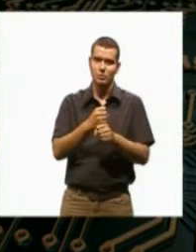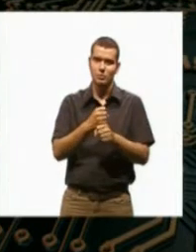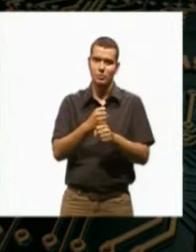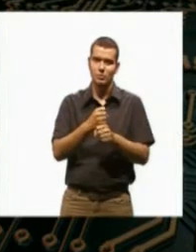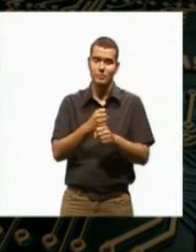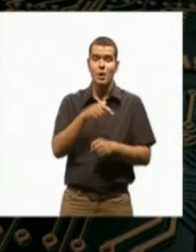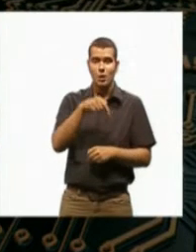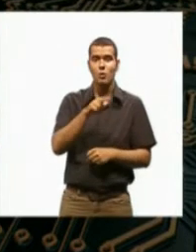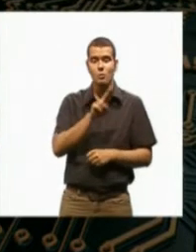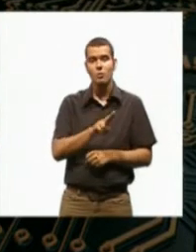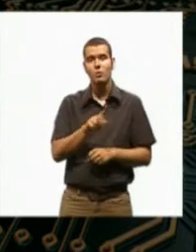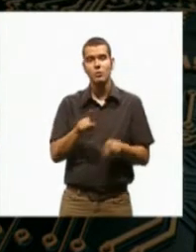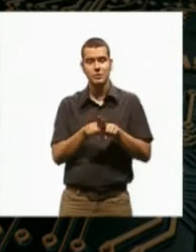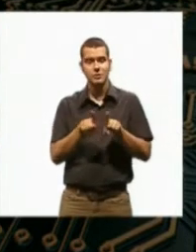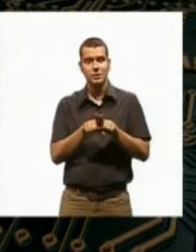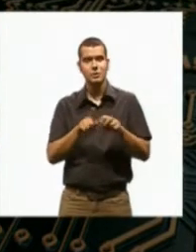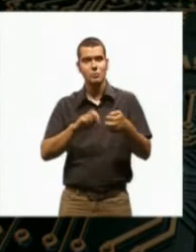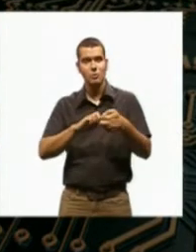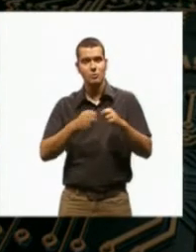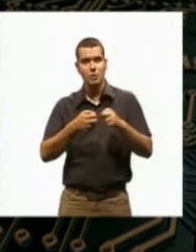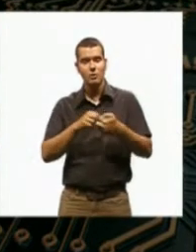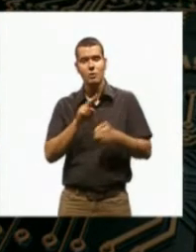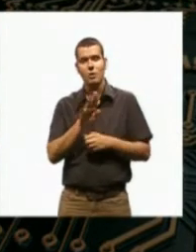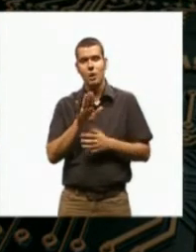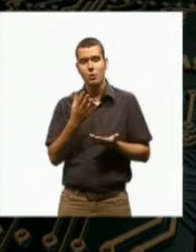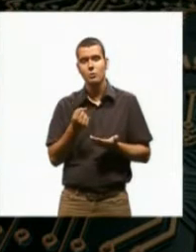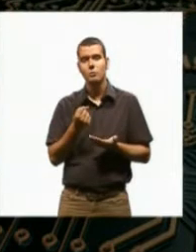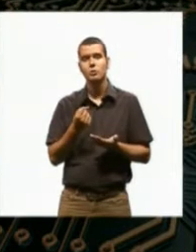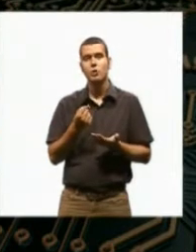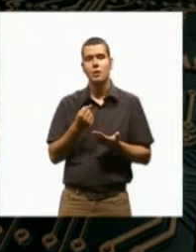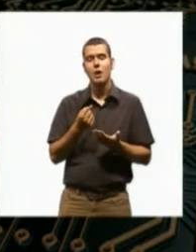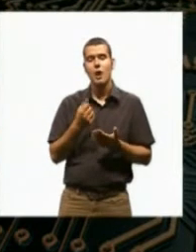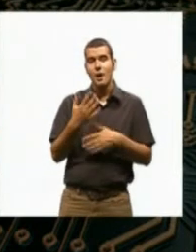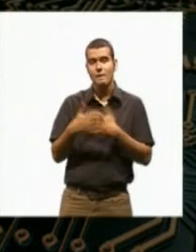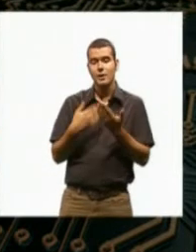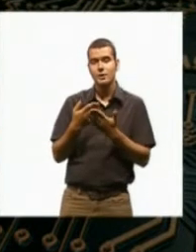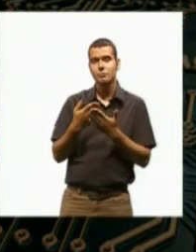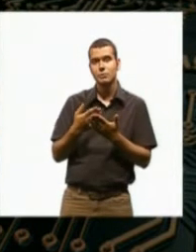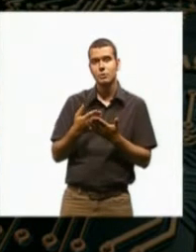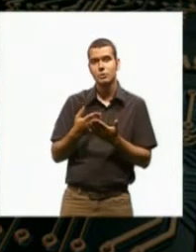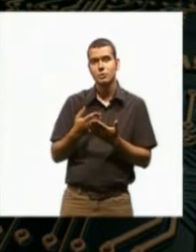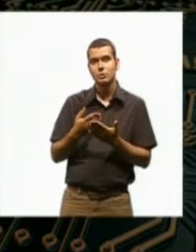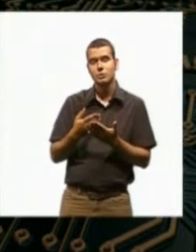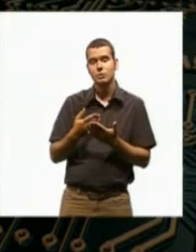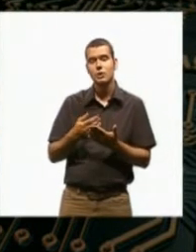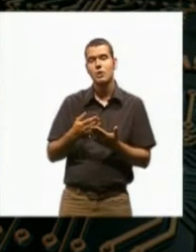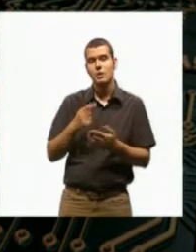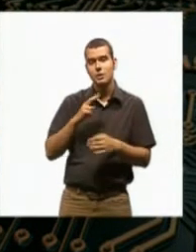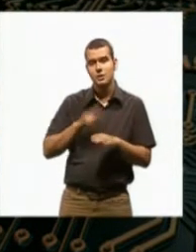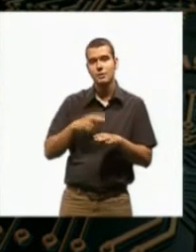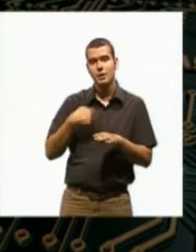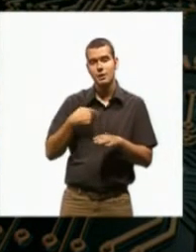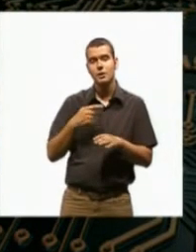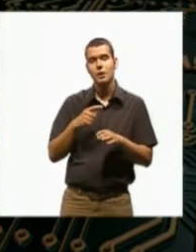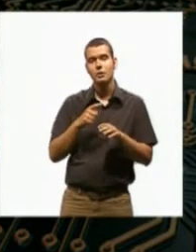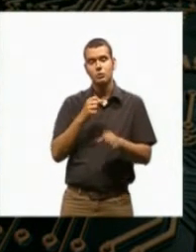il-um il-ġurnatak ma tafxejn dwar kompjuter su koll diffiċ li l-sip xoll għalek r-su li jn-stabu f-difkultajiet